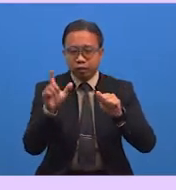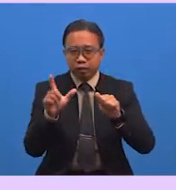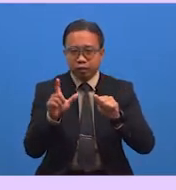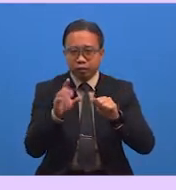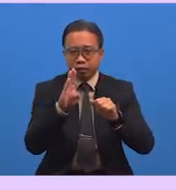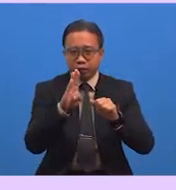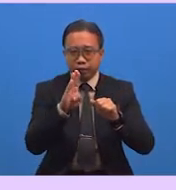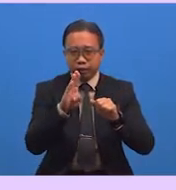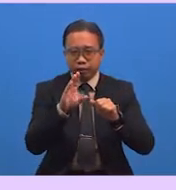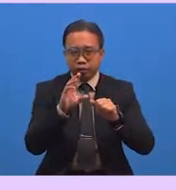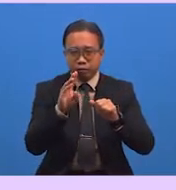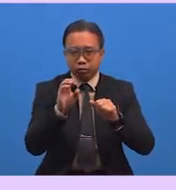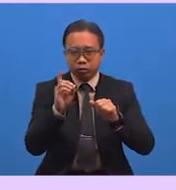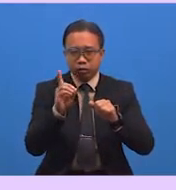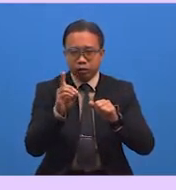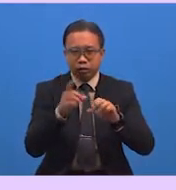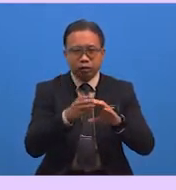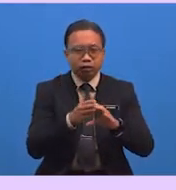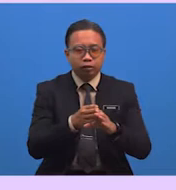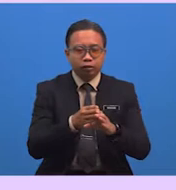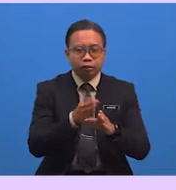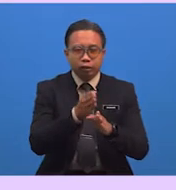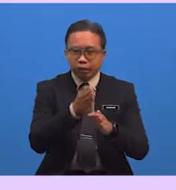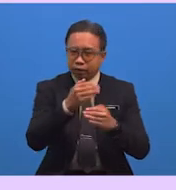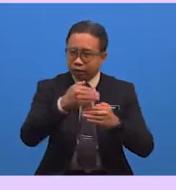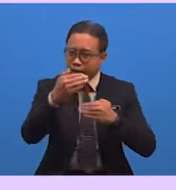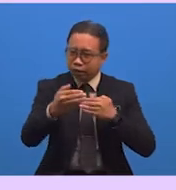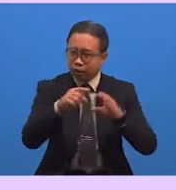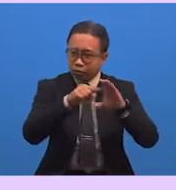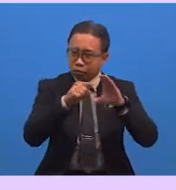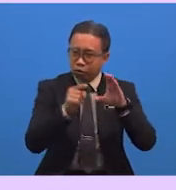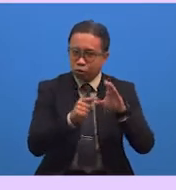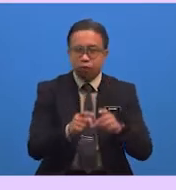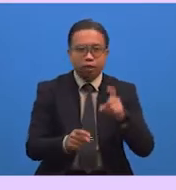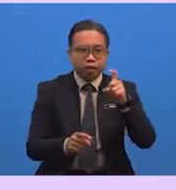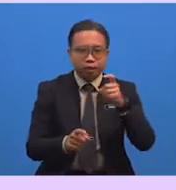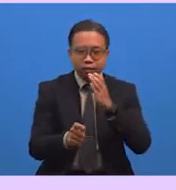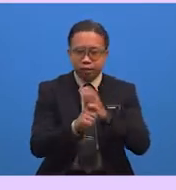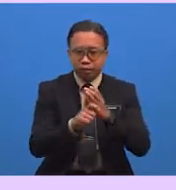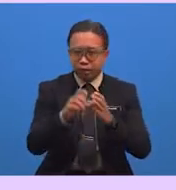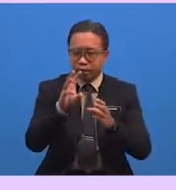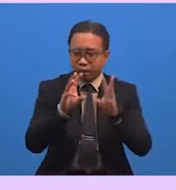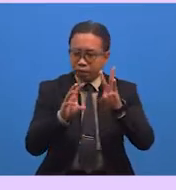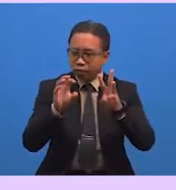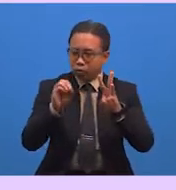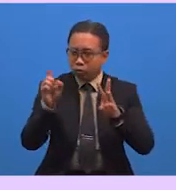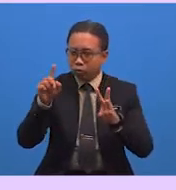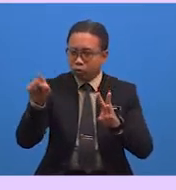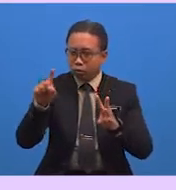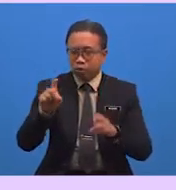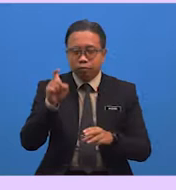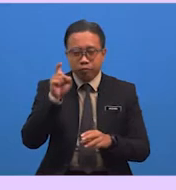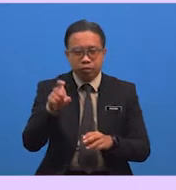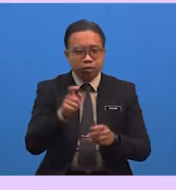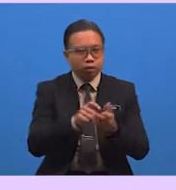BOD adalah sudut bertentang bucu. Jadi, X tambah 60 darjah